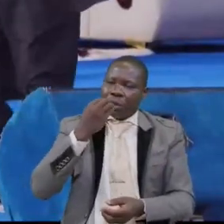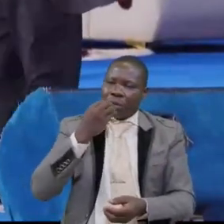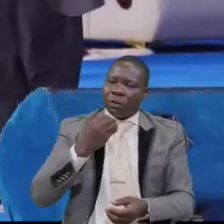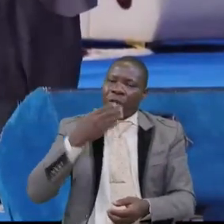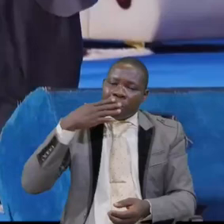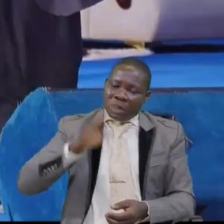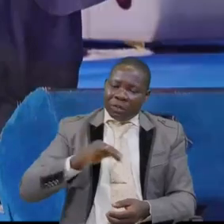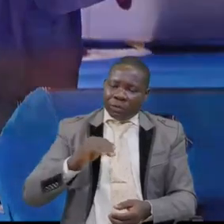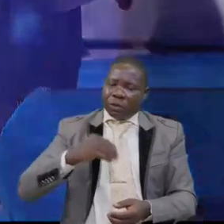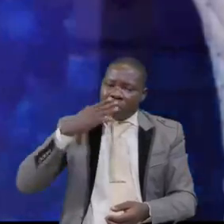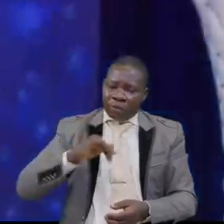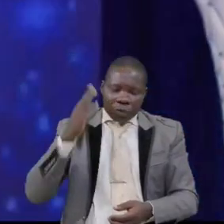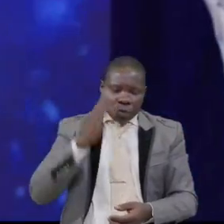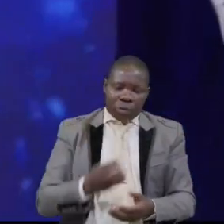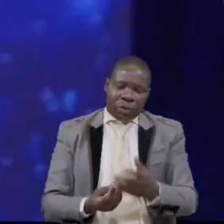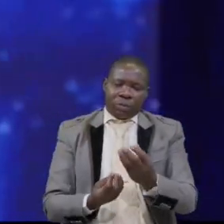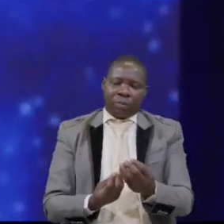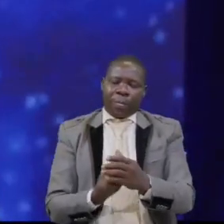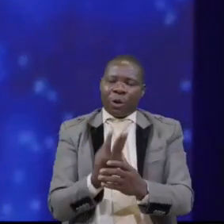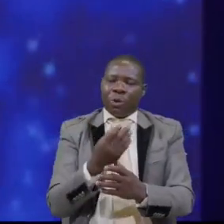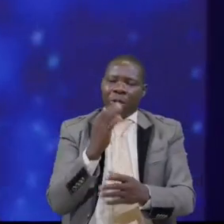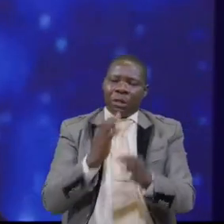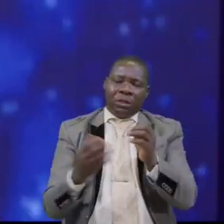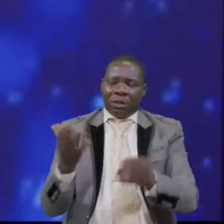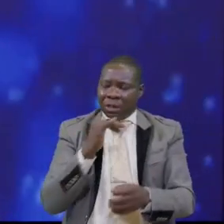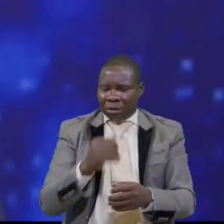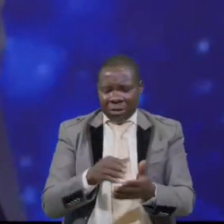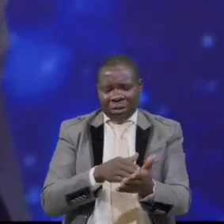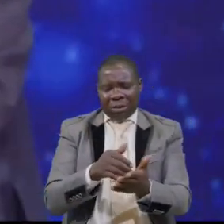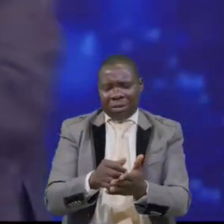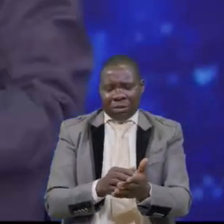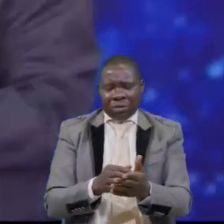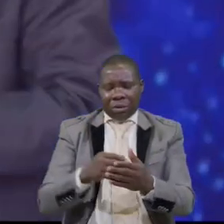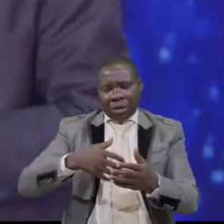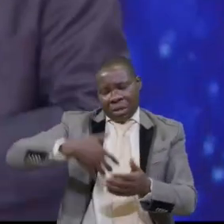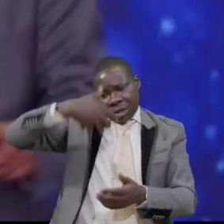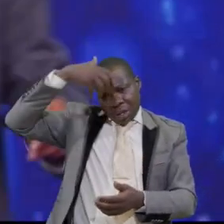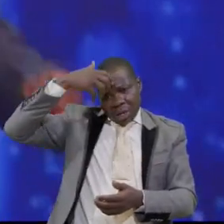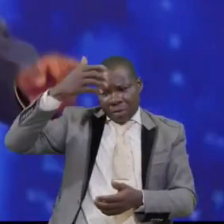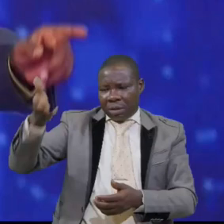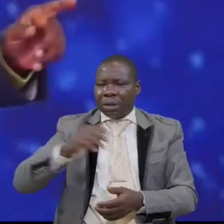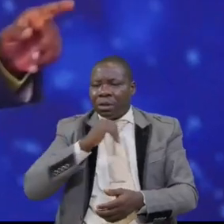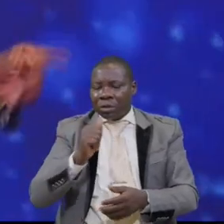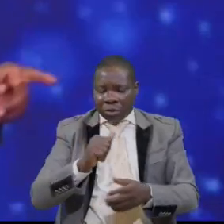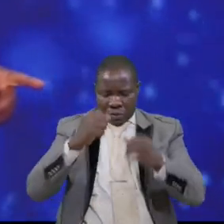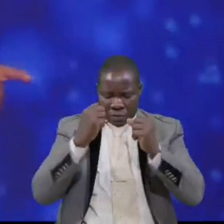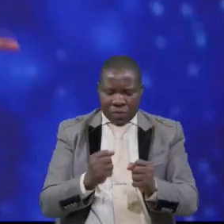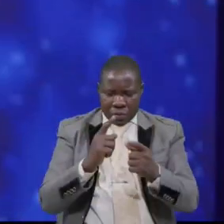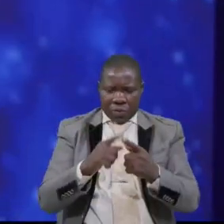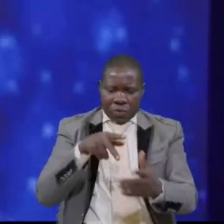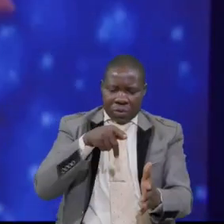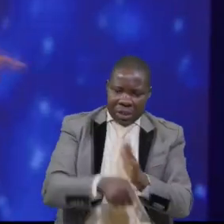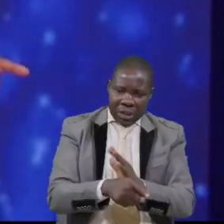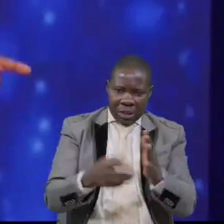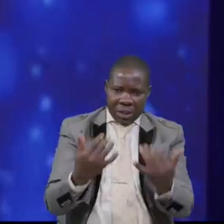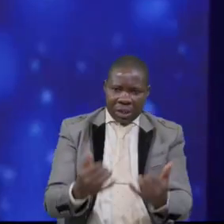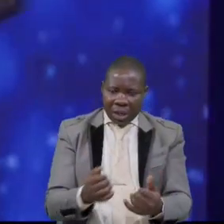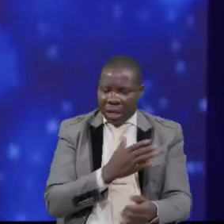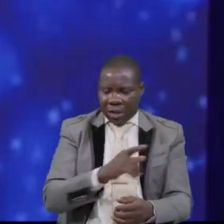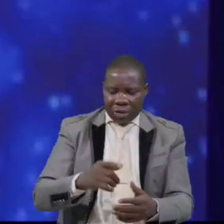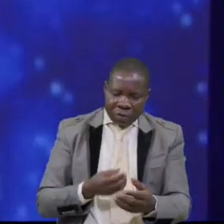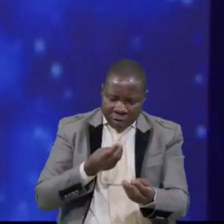développer. S'il y a un petit lion là-bas, pas assez fort pour te tuer maintenant. Pas assez fort pour briser tes os. Tu nourris ce